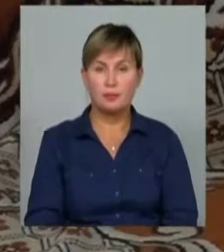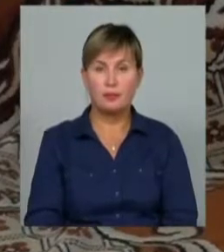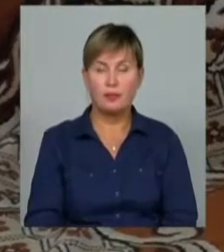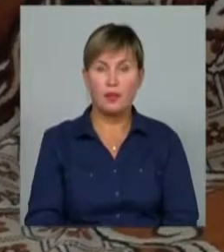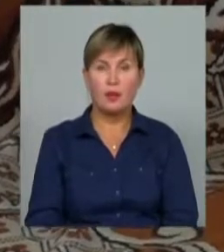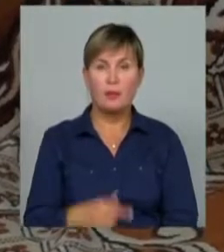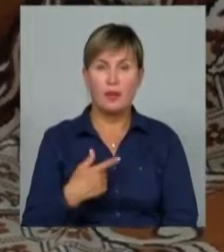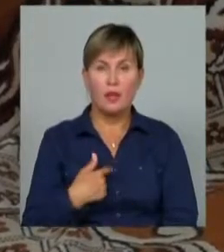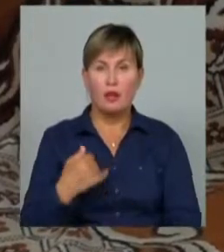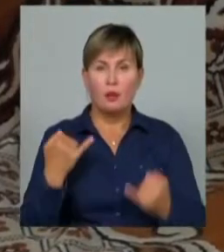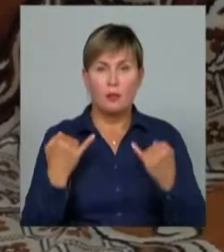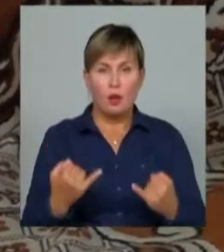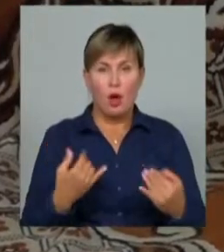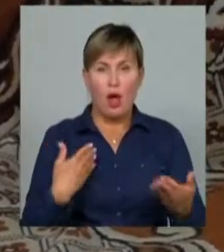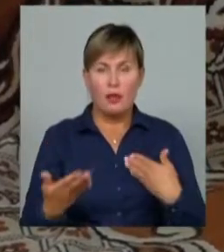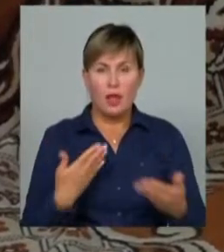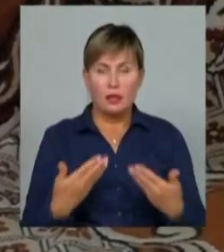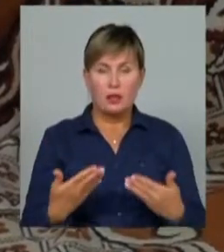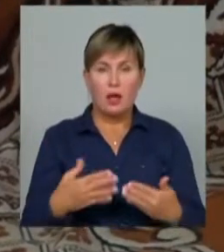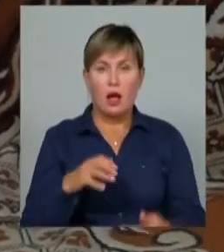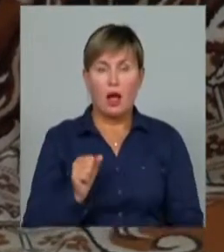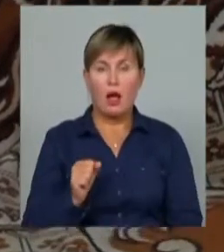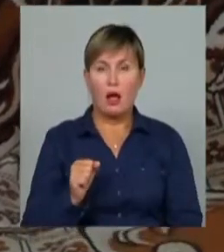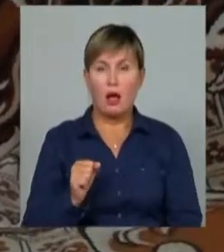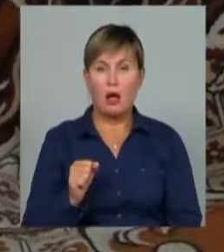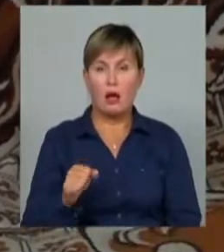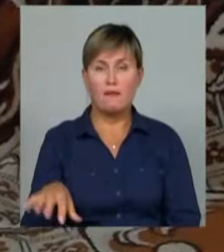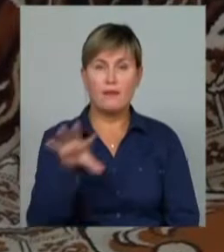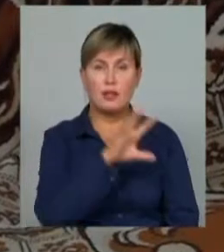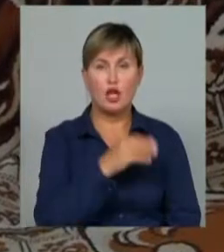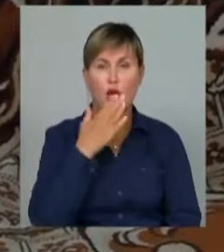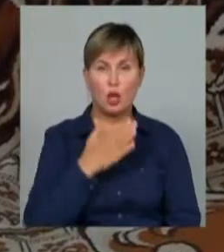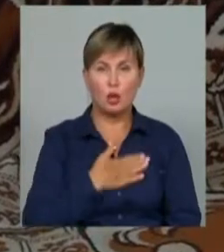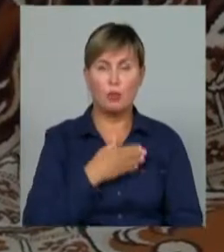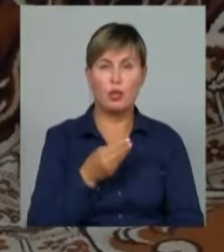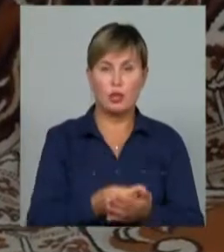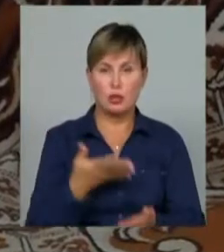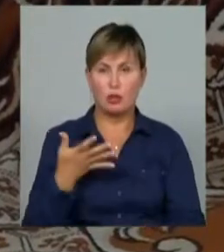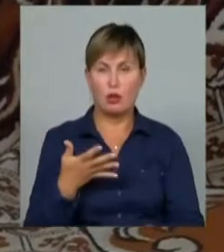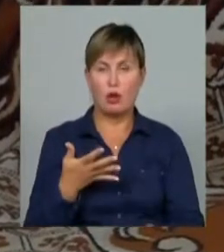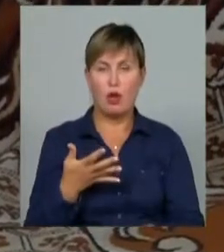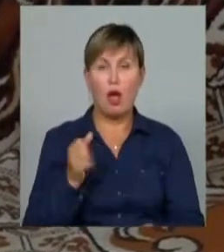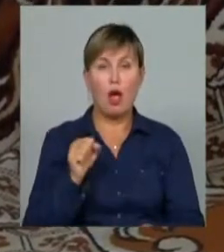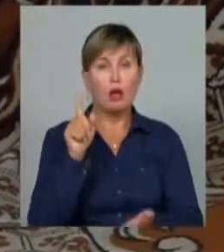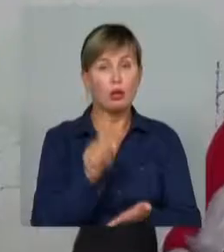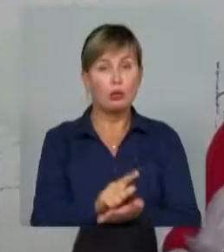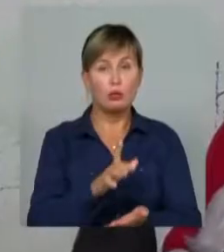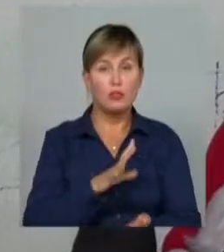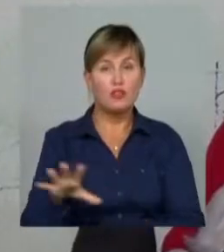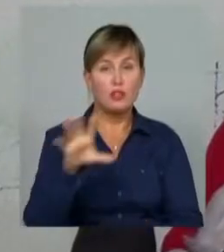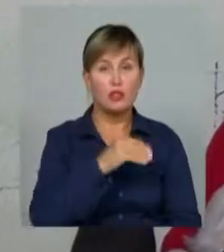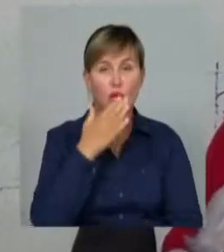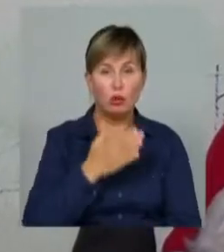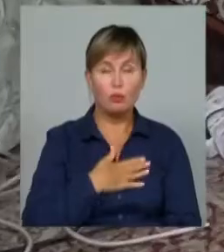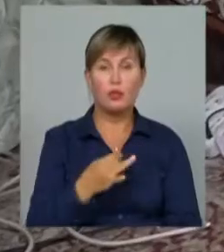Мне плохо относились, а всех любили и ценили. А должны были всех любить,